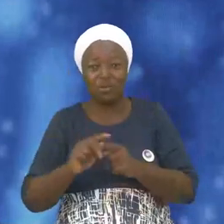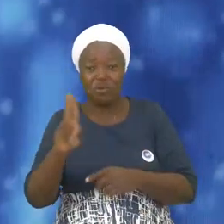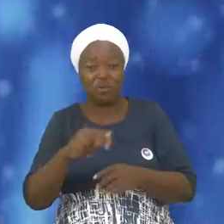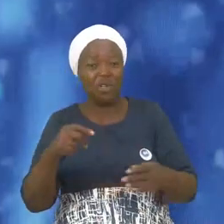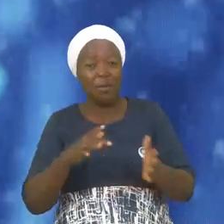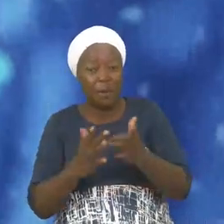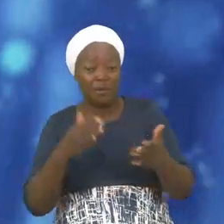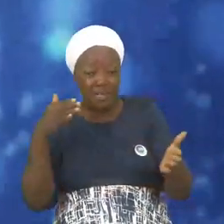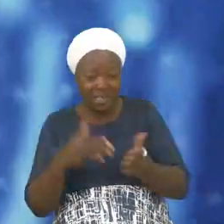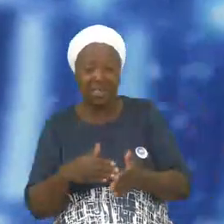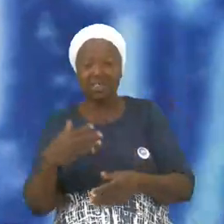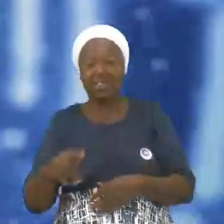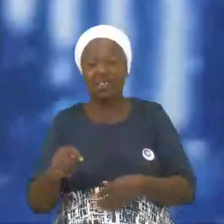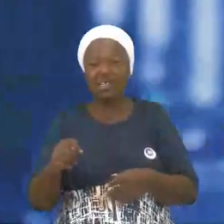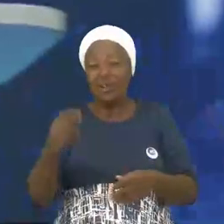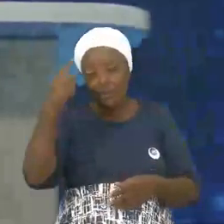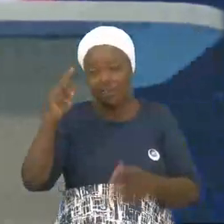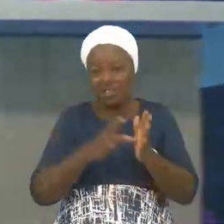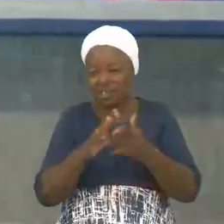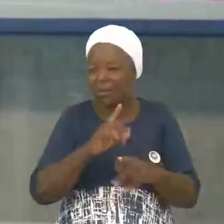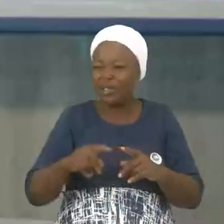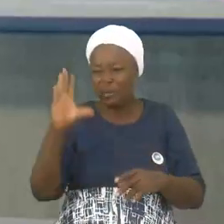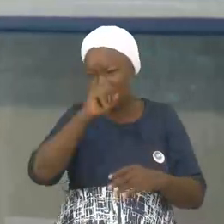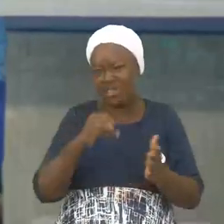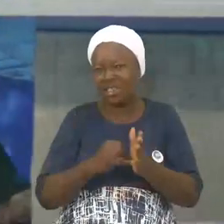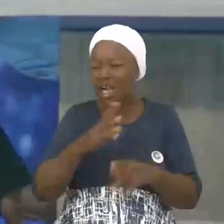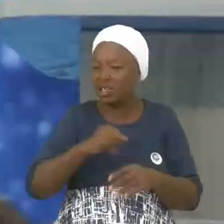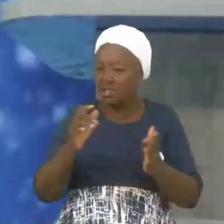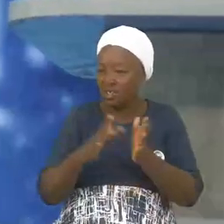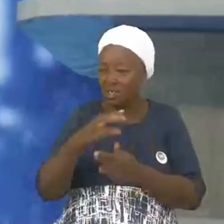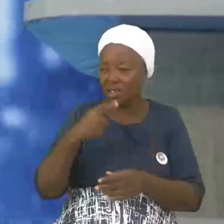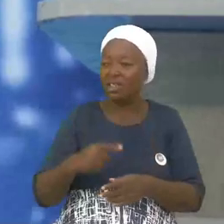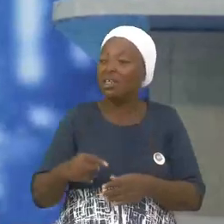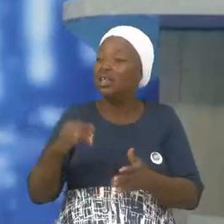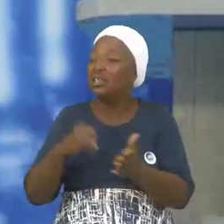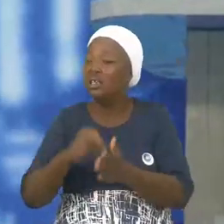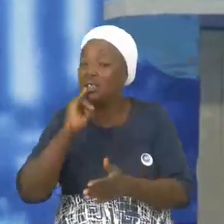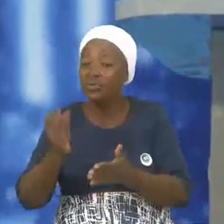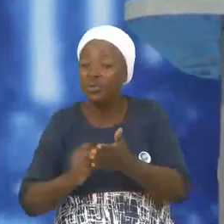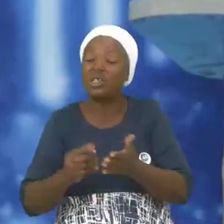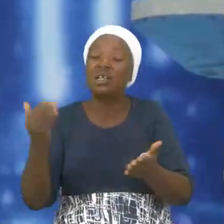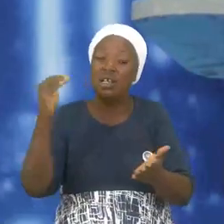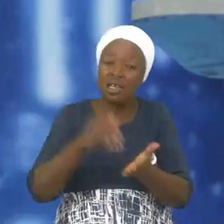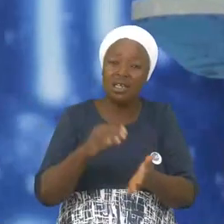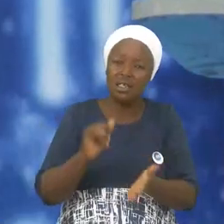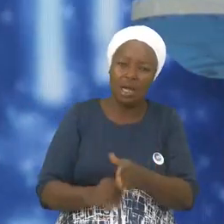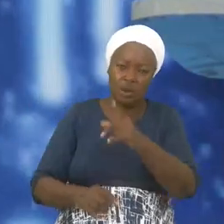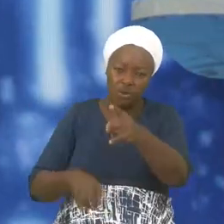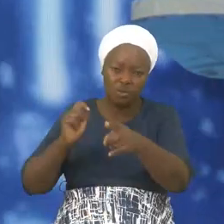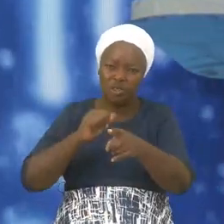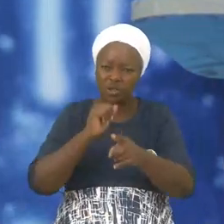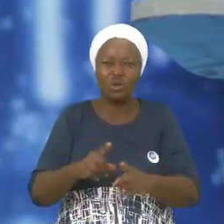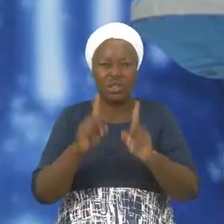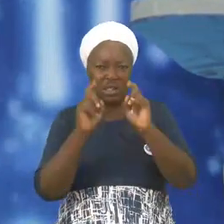dit, il a même essayé de citer les Écritures. Tout le monde peut citer les Écritures, mais il a mal cité les Écritures. Et Jésus a dit, il est